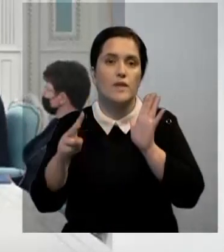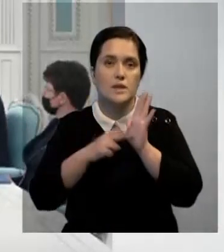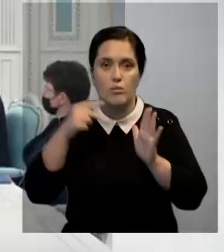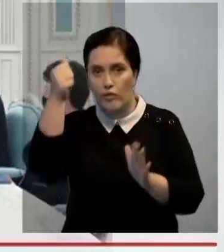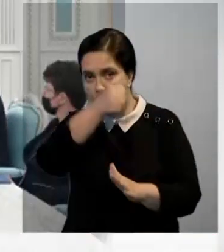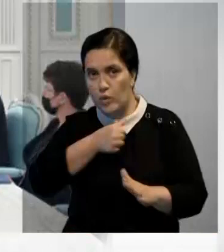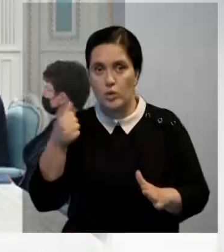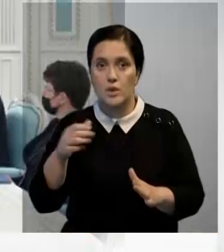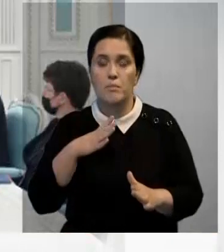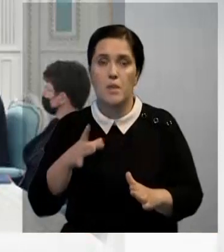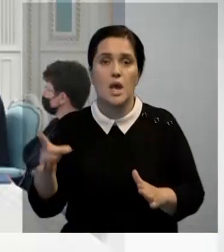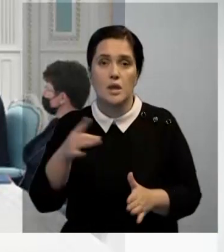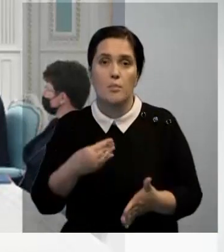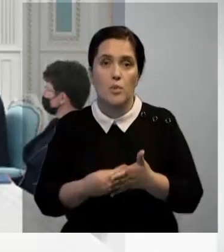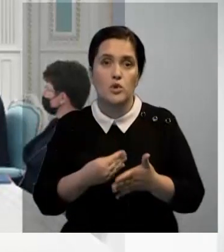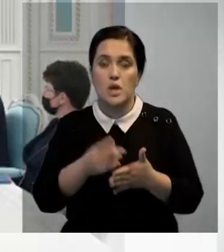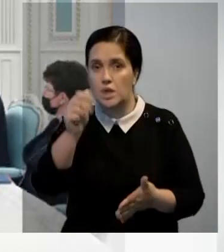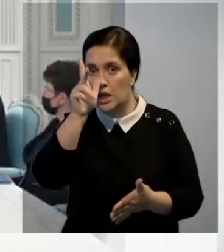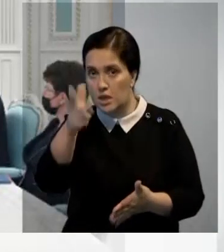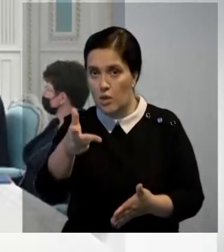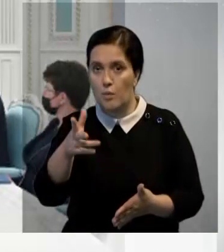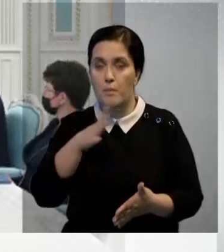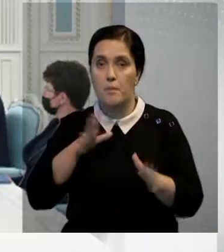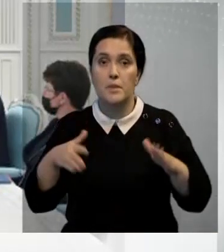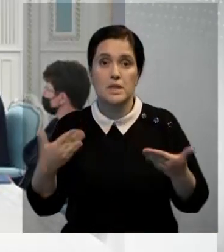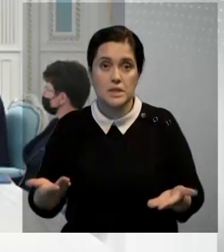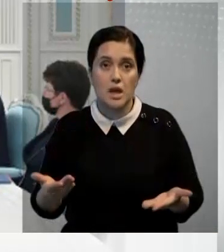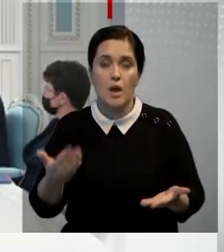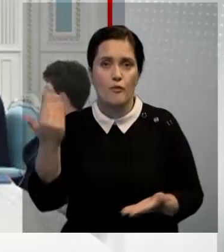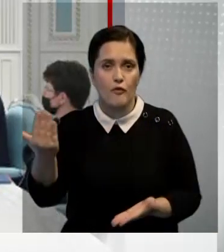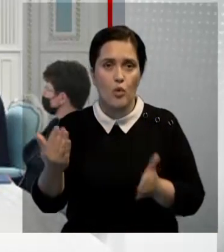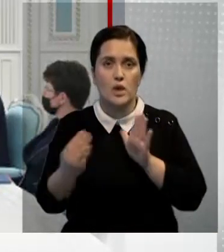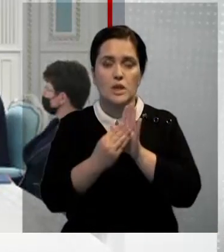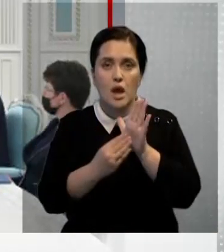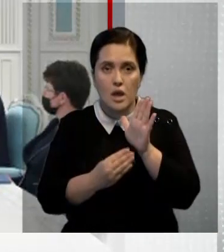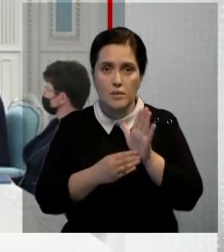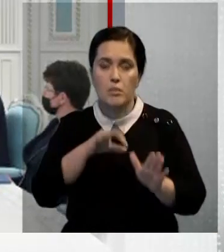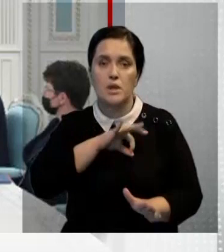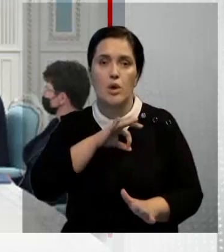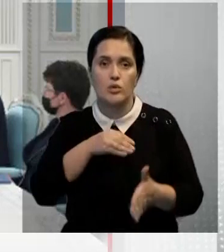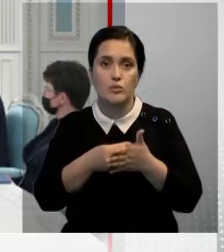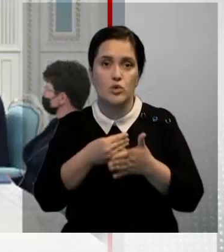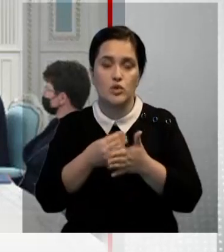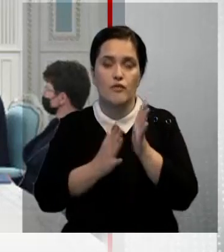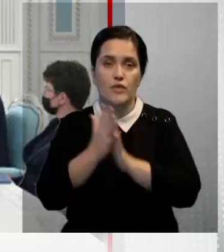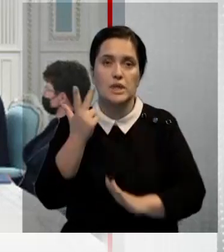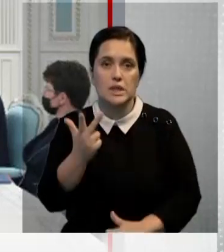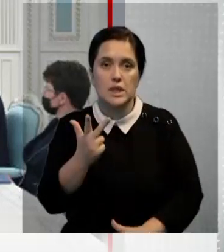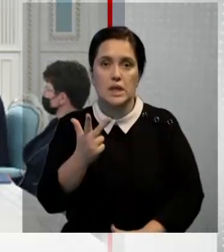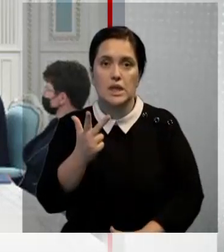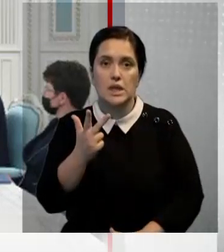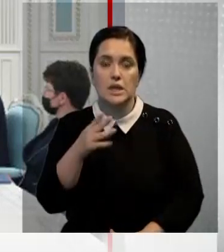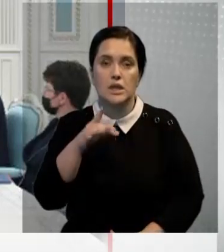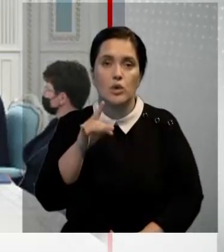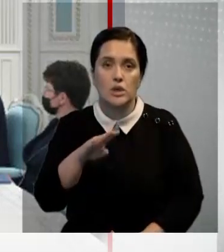проект республиканского бюджета на 3 года. По его данным, доходы в бюджет вырастут как минимум на 3 триллиона тенге за счет налоговых